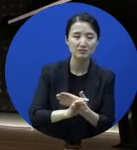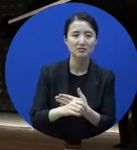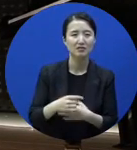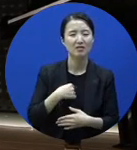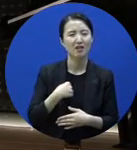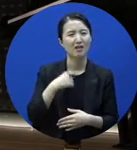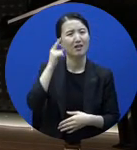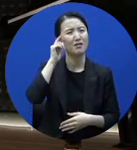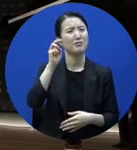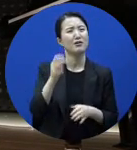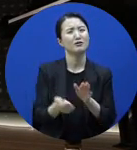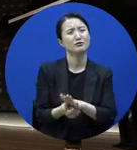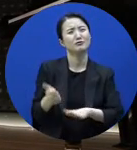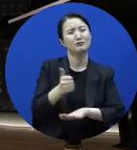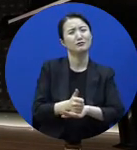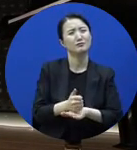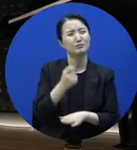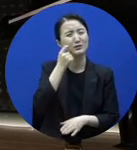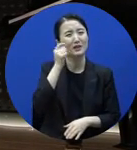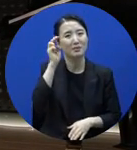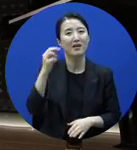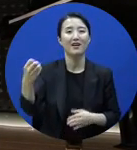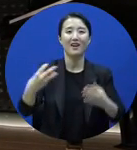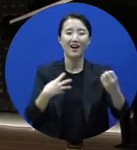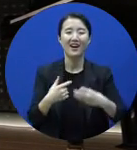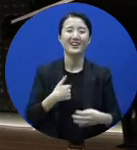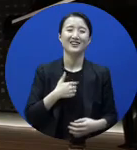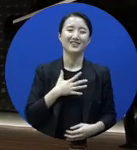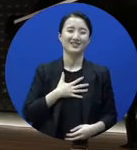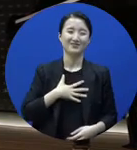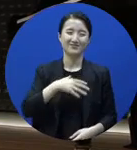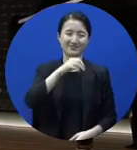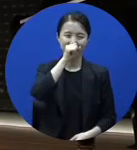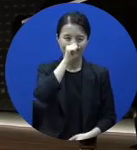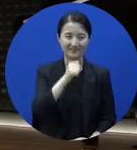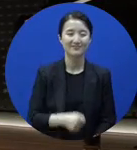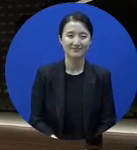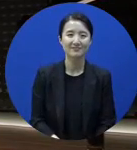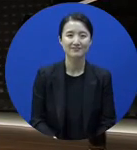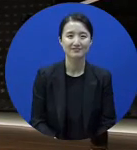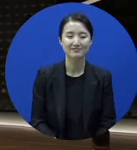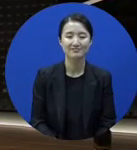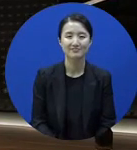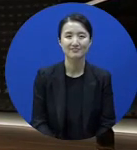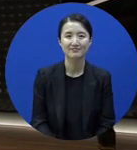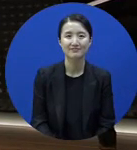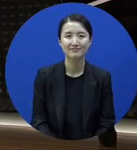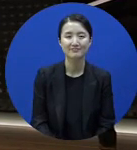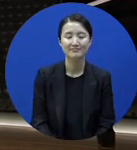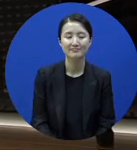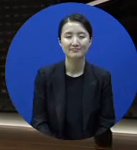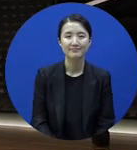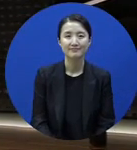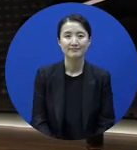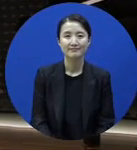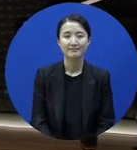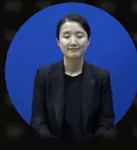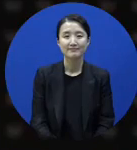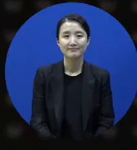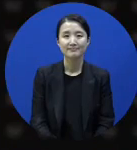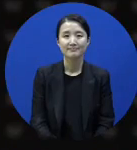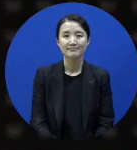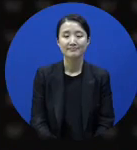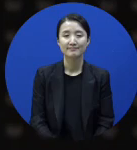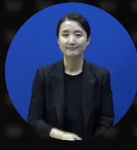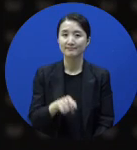어떤 멘토들을 좀 만나다 보면 오히려 본인이 하고자 하는 것들을 성장할 수 있는 방편을 만들 수 있지 않을까 싶어요. 뭐 그렇게 해서